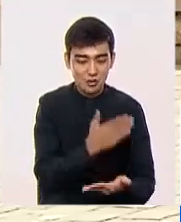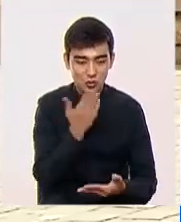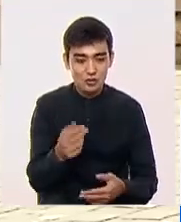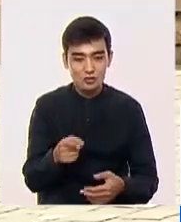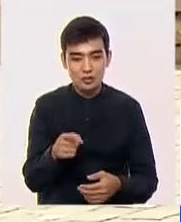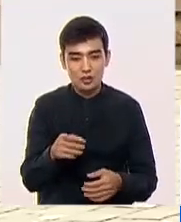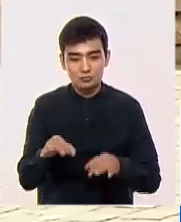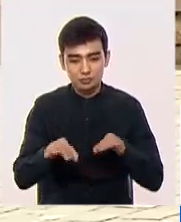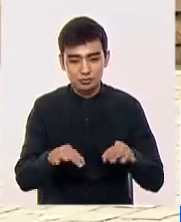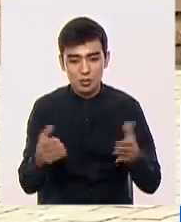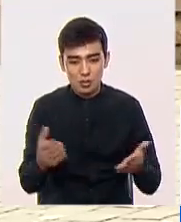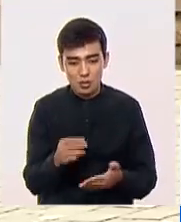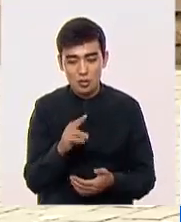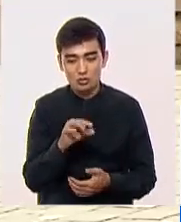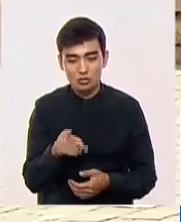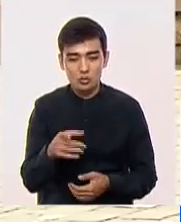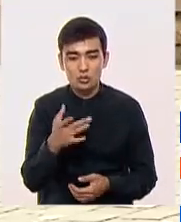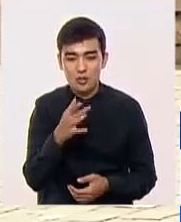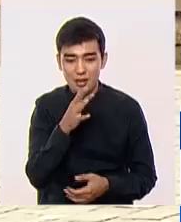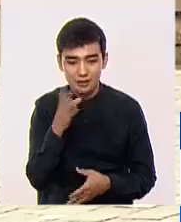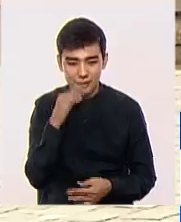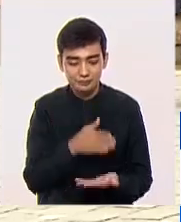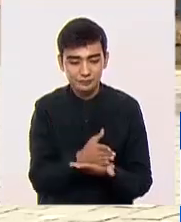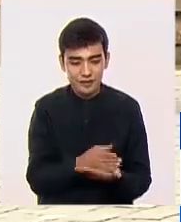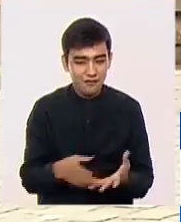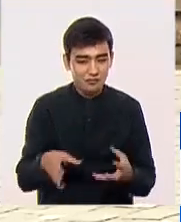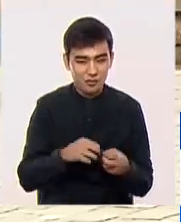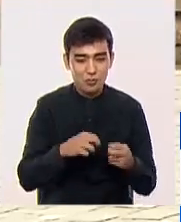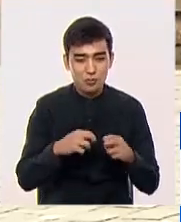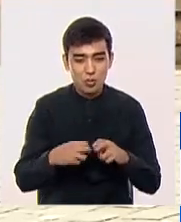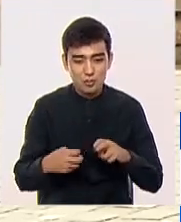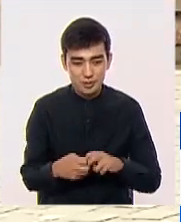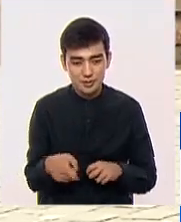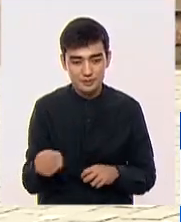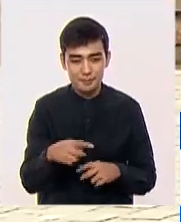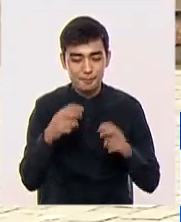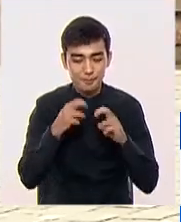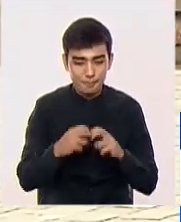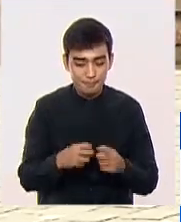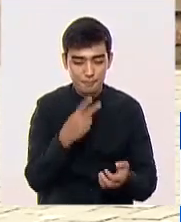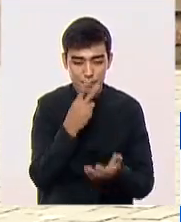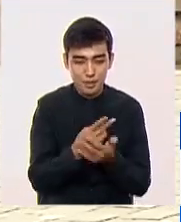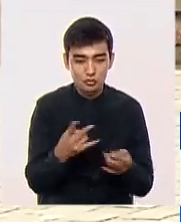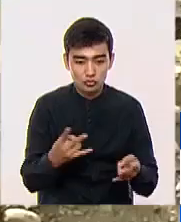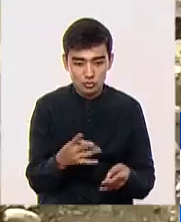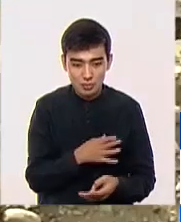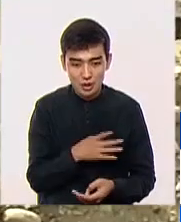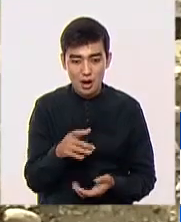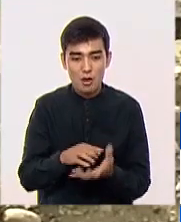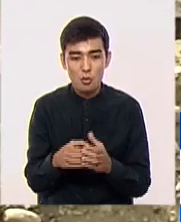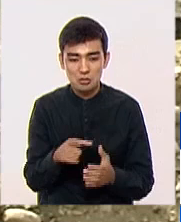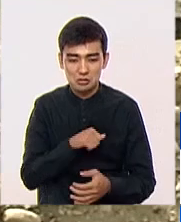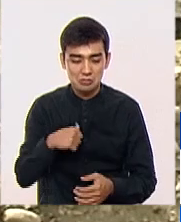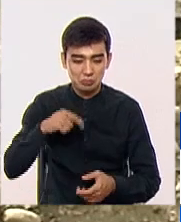жаңа конструкциясы қаншалықты шыдамды? Осы мәселенің барлығын қорытындыда көрсету керек еді. Алайда компаниямен қорытынды алынбаған.